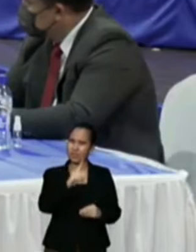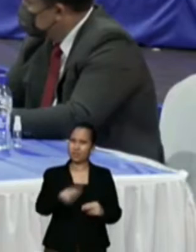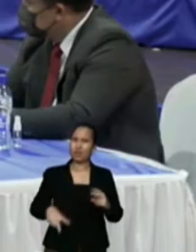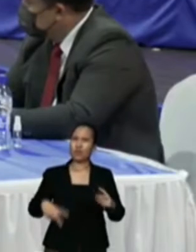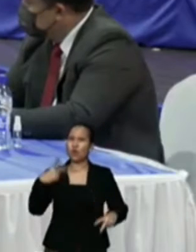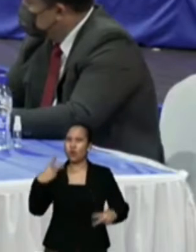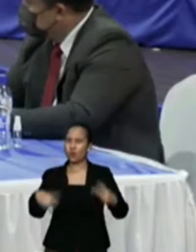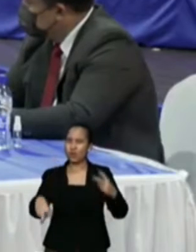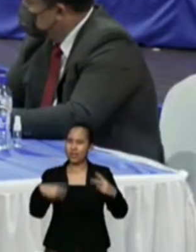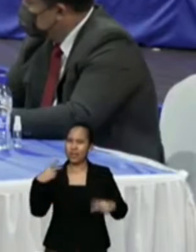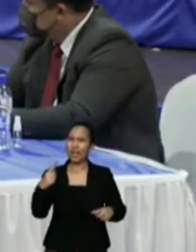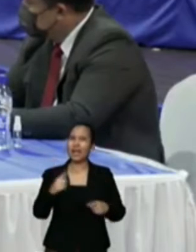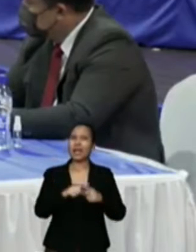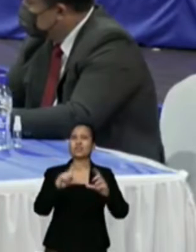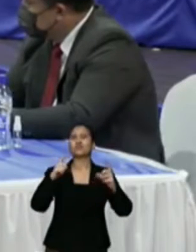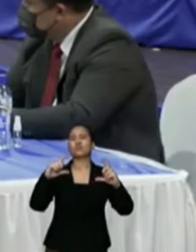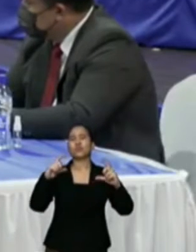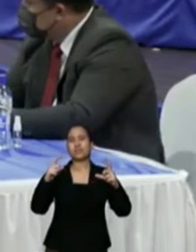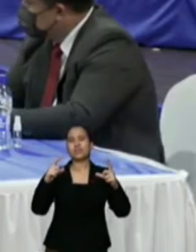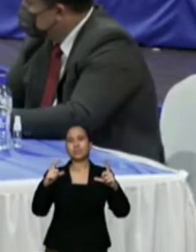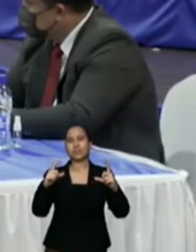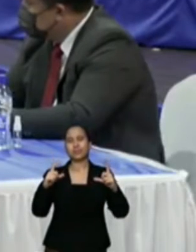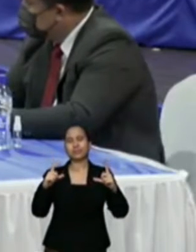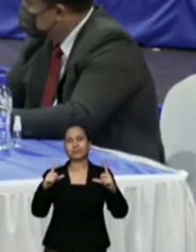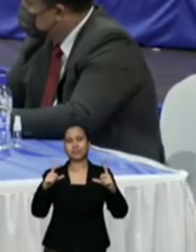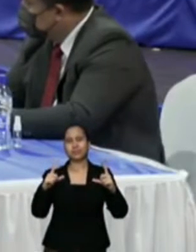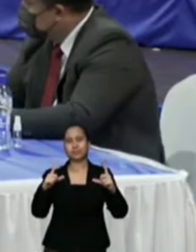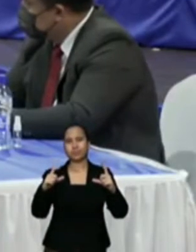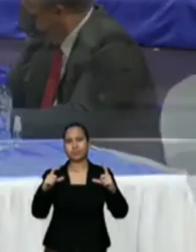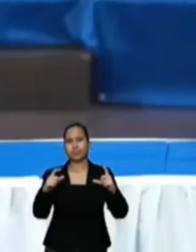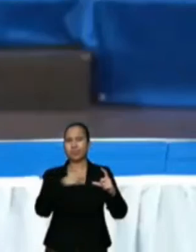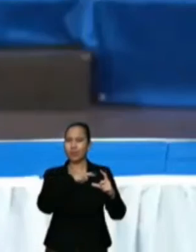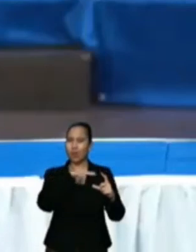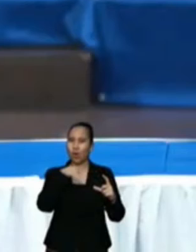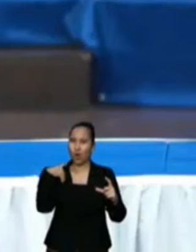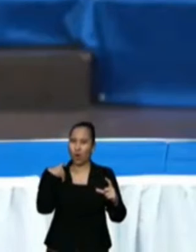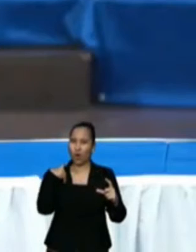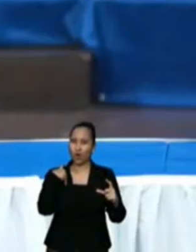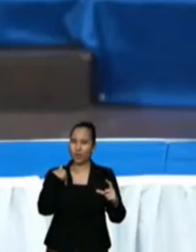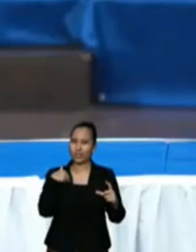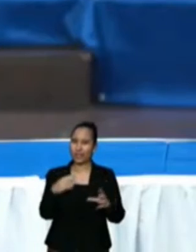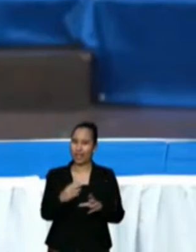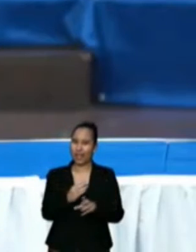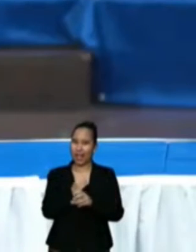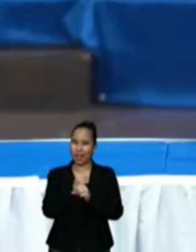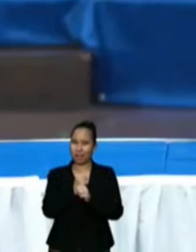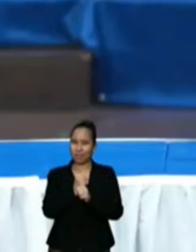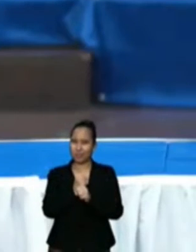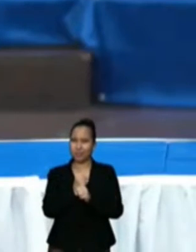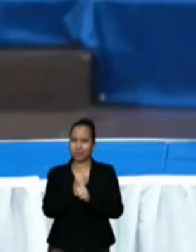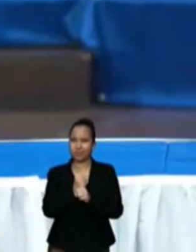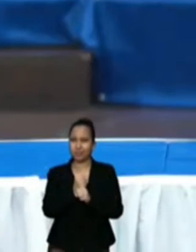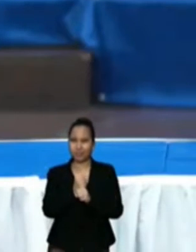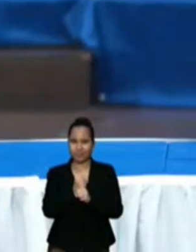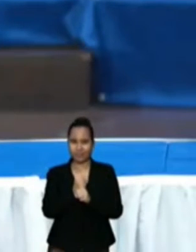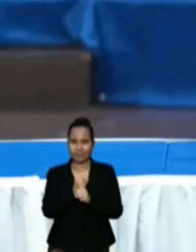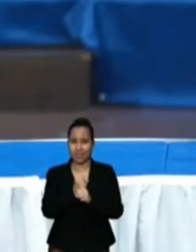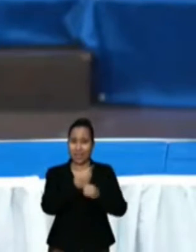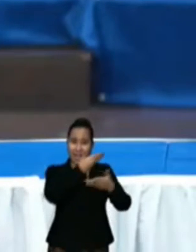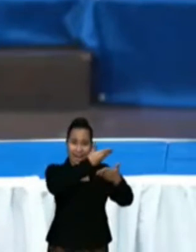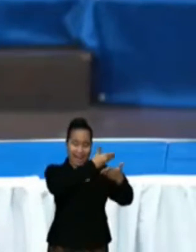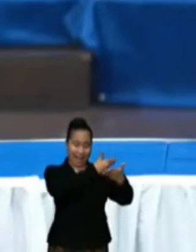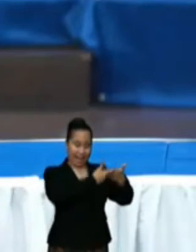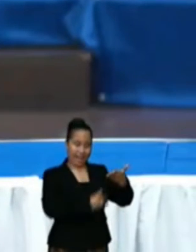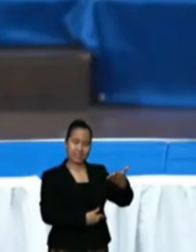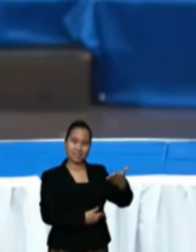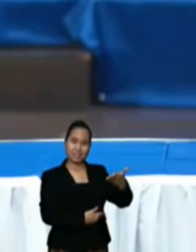de groei van het aantal COVID-19 gevallen in dat land. Minister Umar Ramadien zegt dat personen die vanuit Nederland naar Suriname